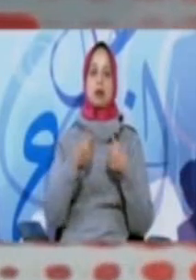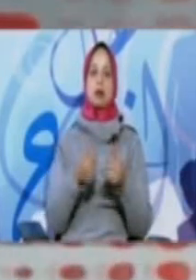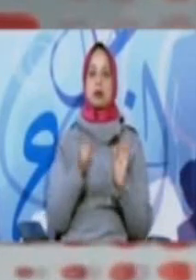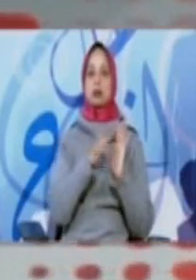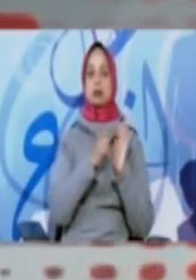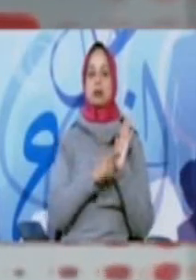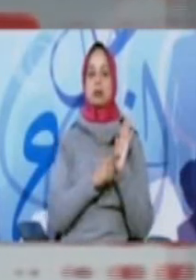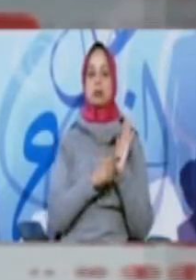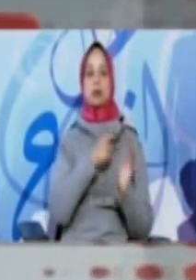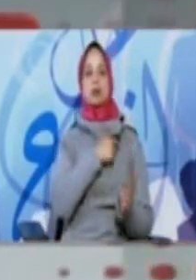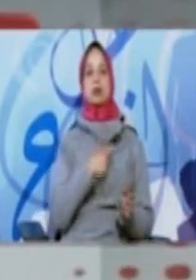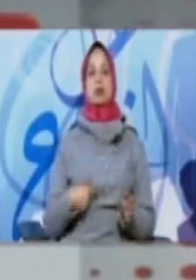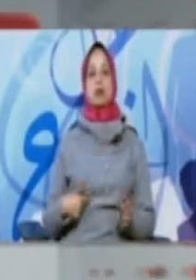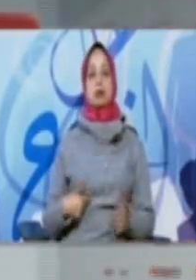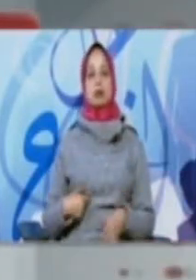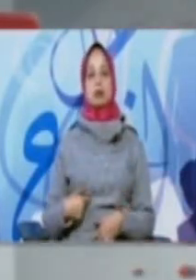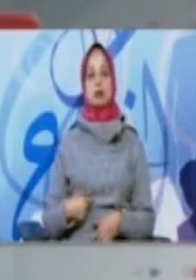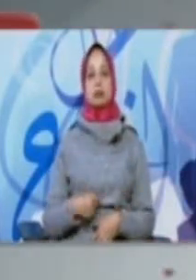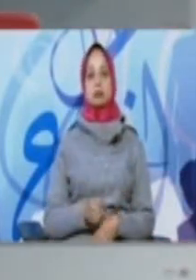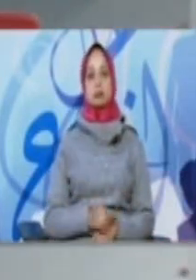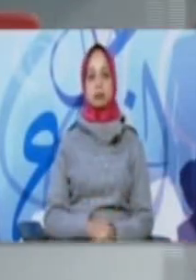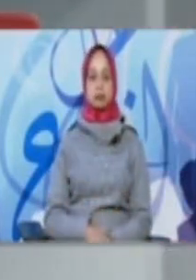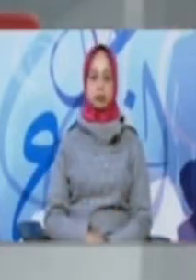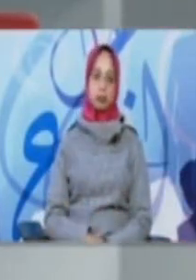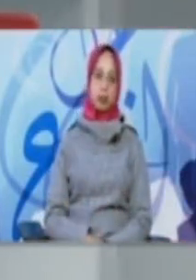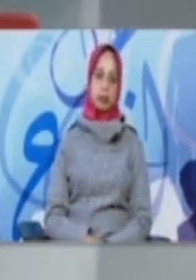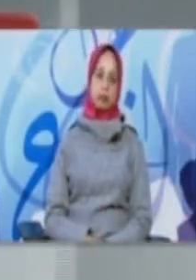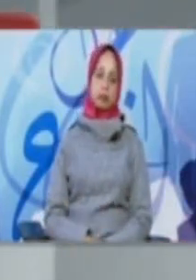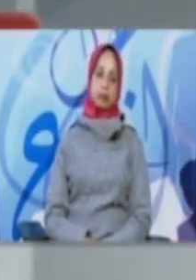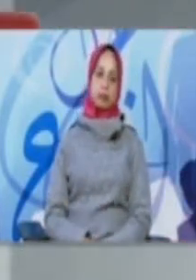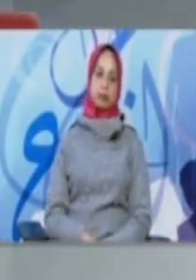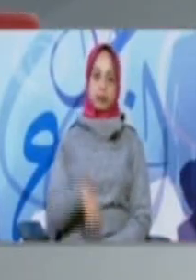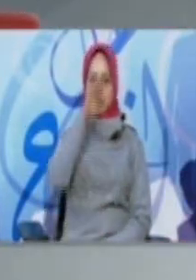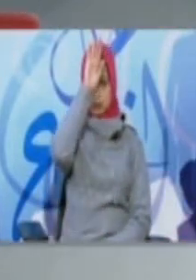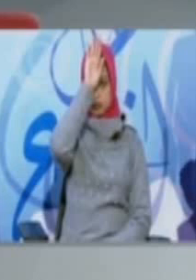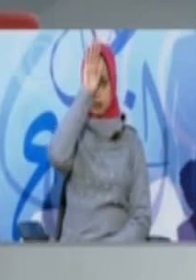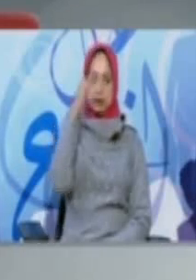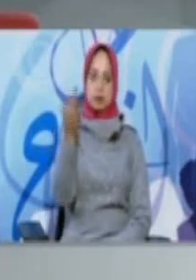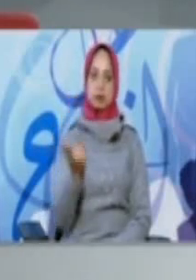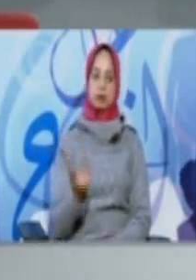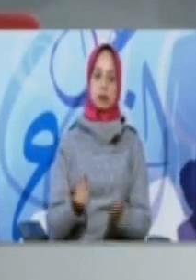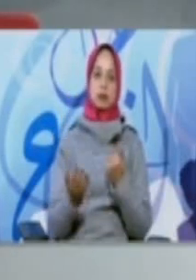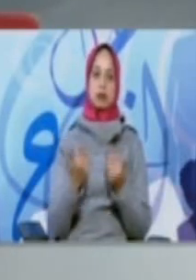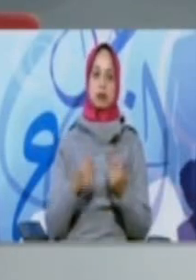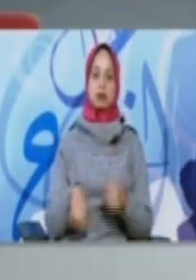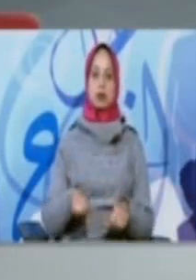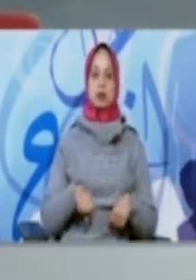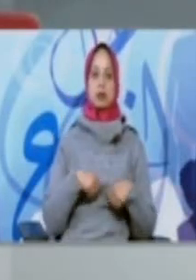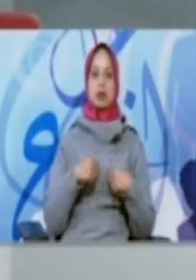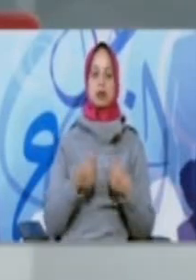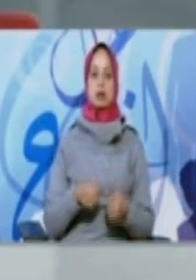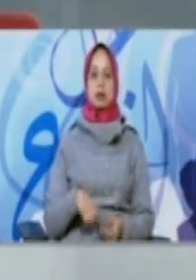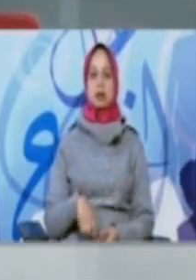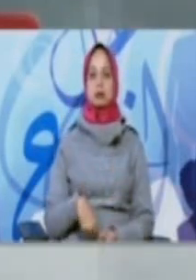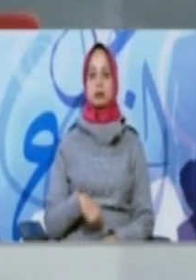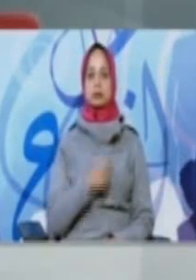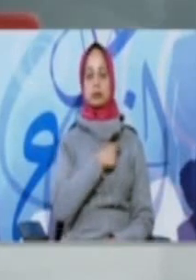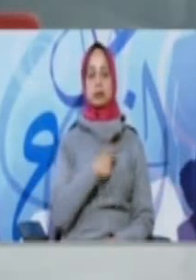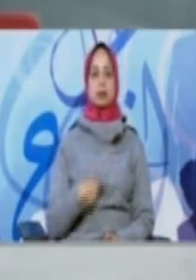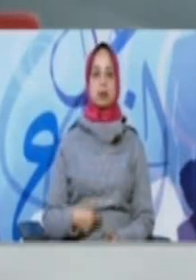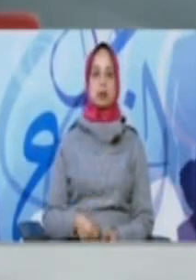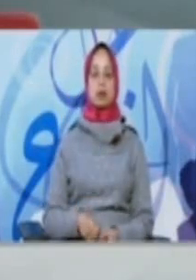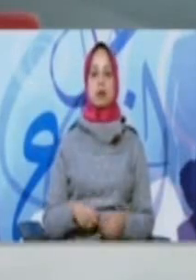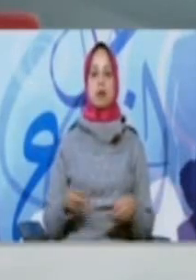الكتاب بالظبط وهرجع افك فيها كلام كتير. طيب الملك هنا رجع الحياه النيابيه. طب وبعدين رفض